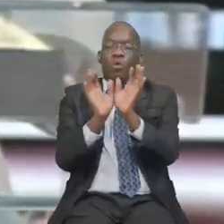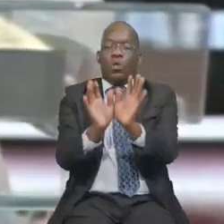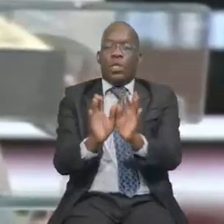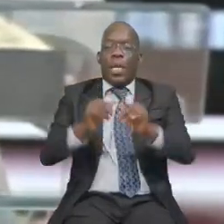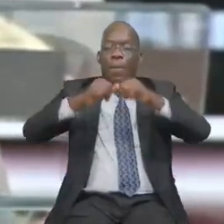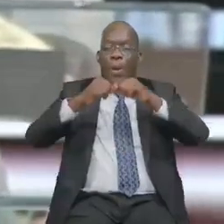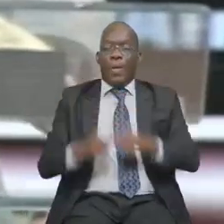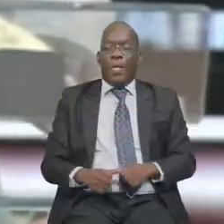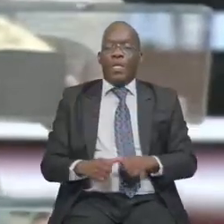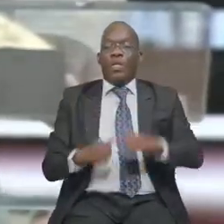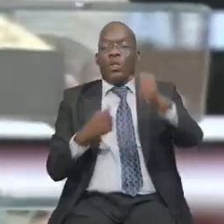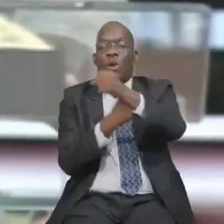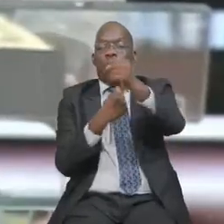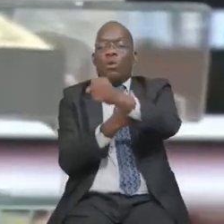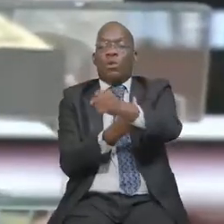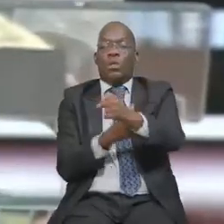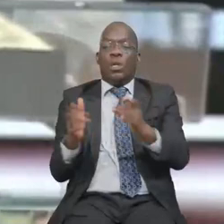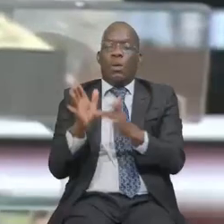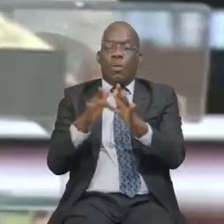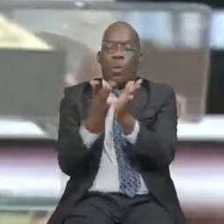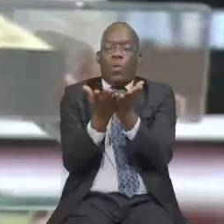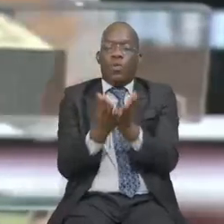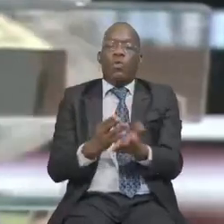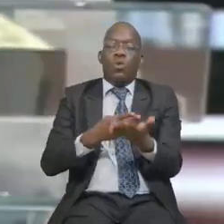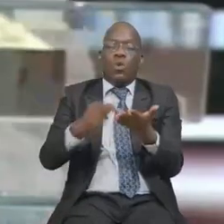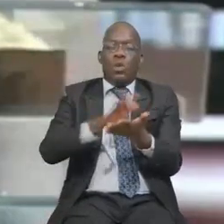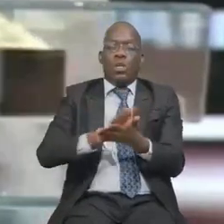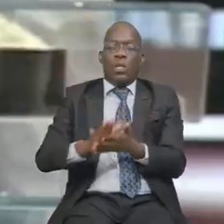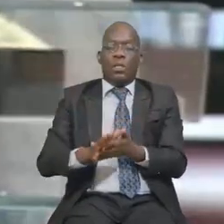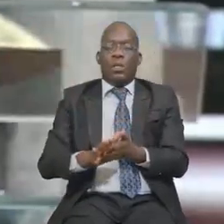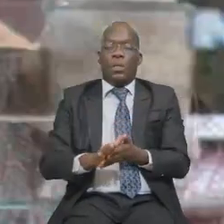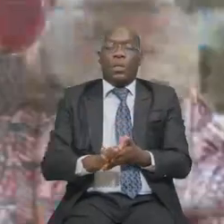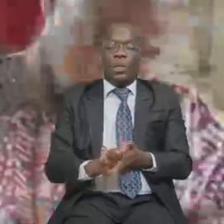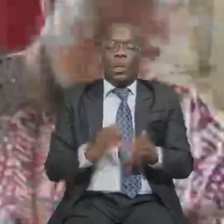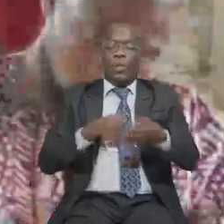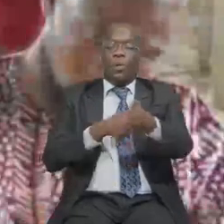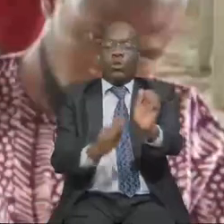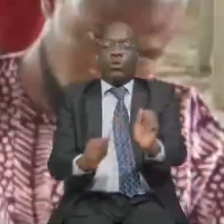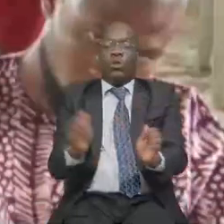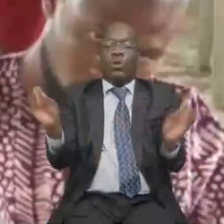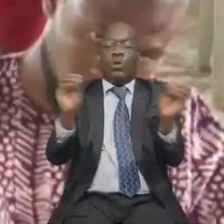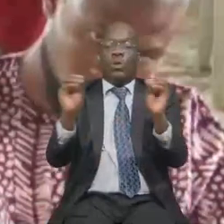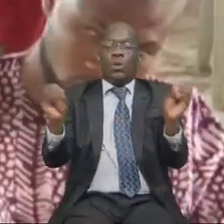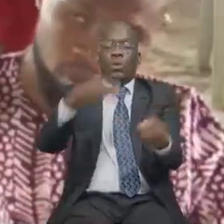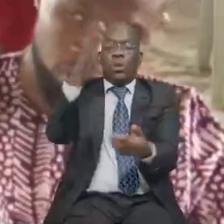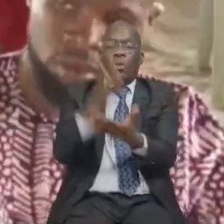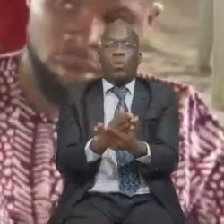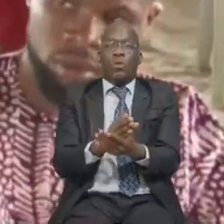sainteté scripturaire. Élève, poursuit une moisson du gain des âmes imparable.